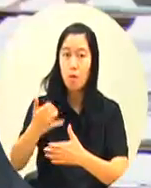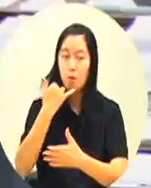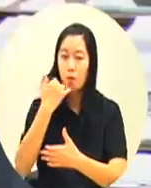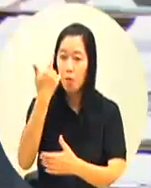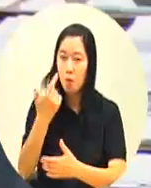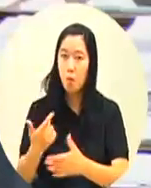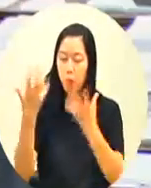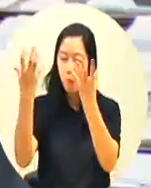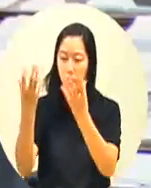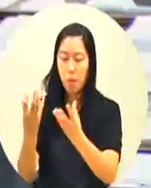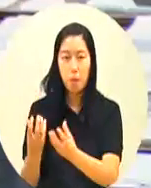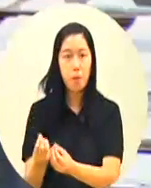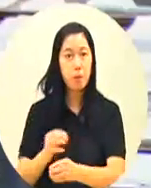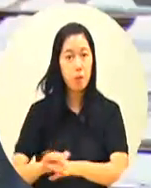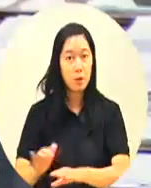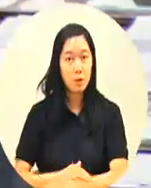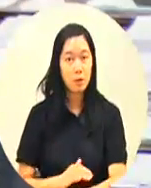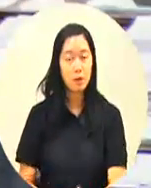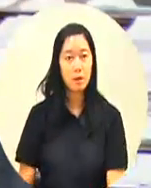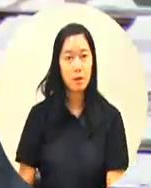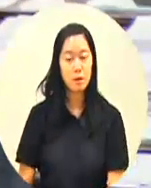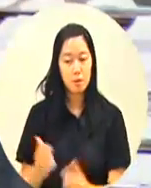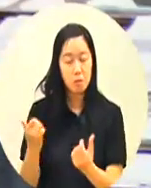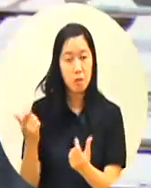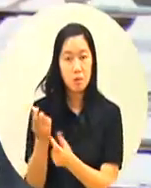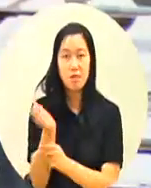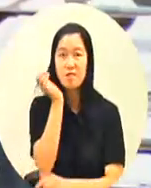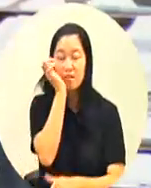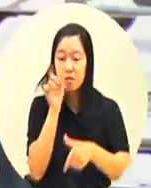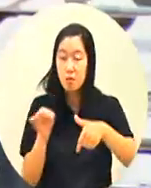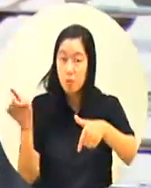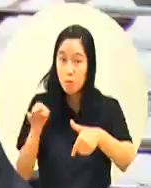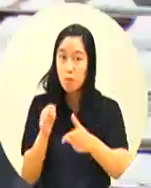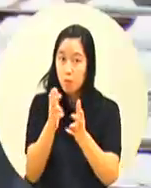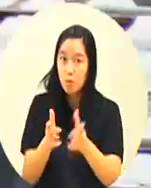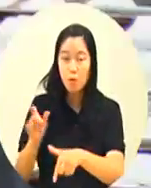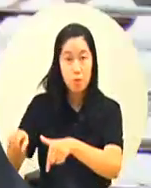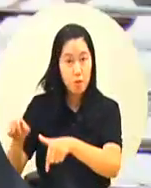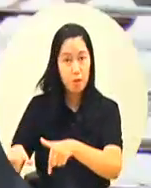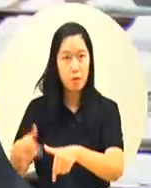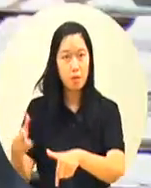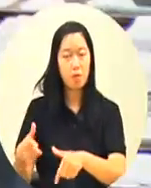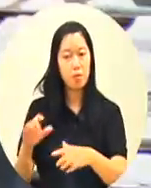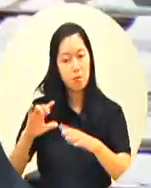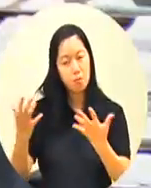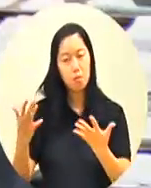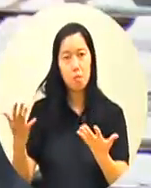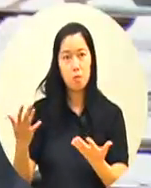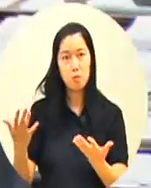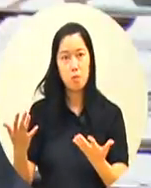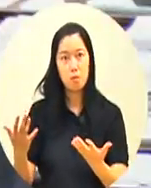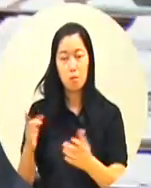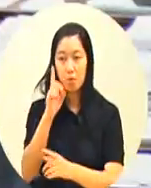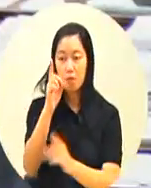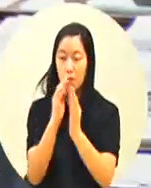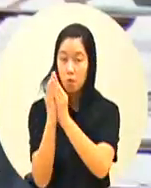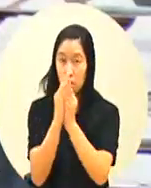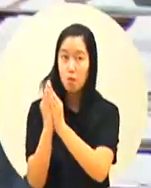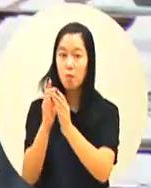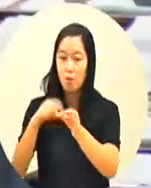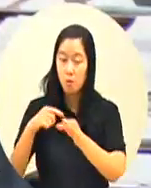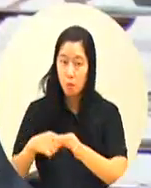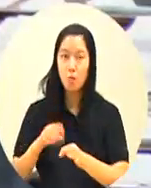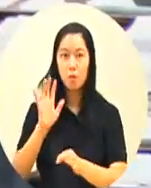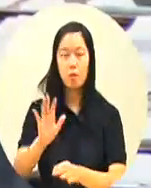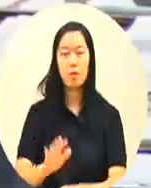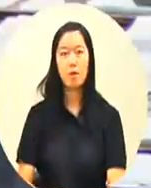就结束。我所要讲的是像类似石化产业，因为石化产业有差不多将近一兆的产值在这个地方，